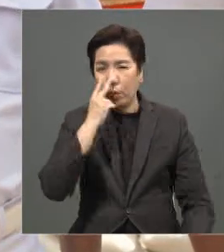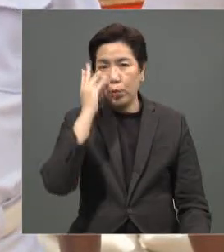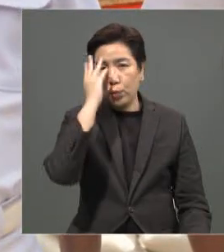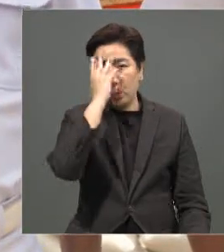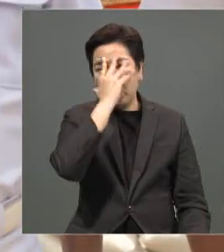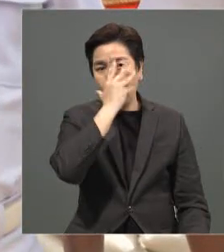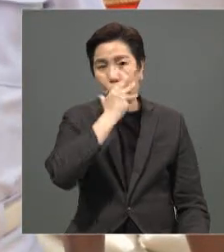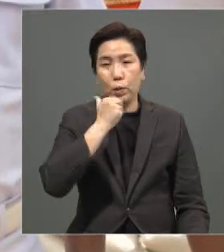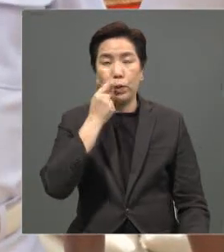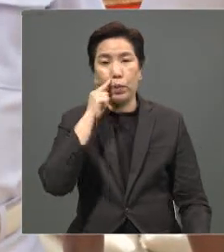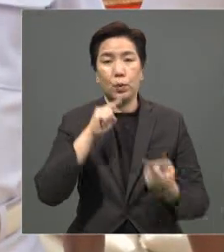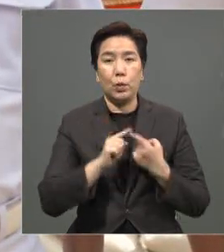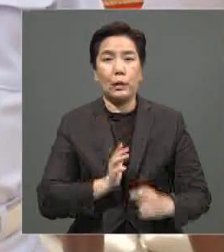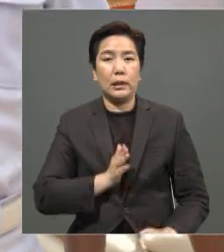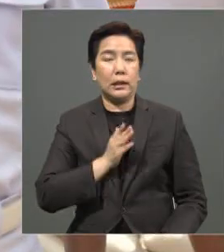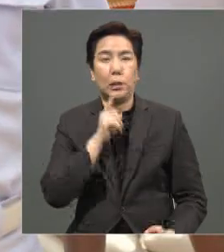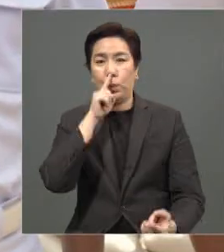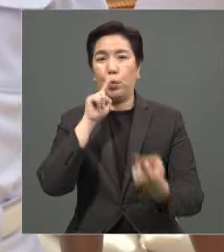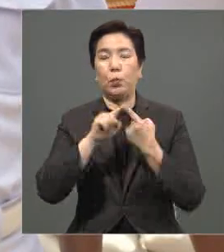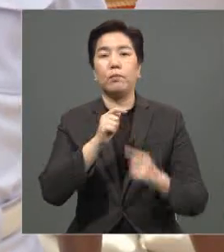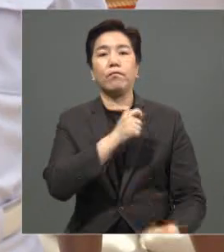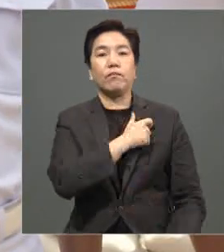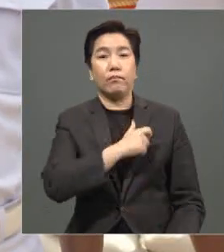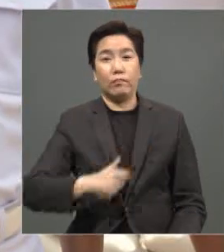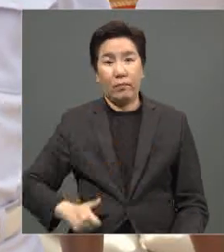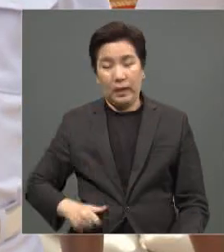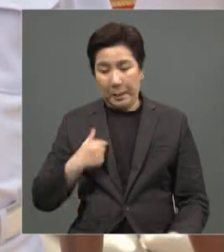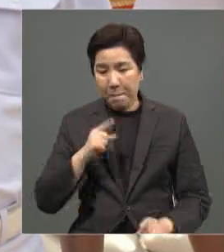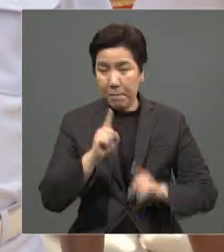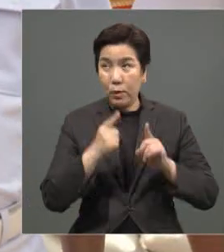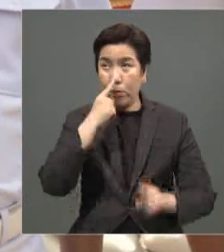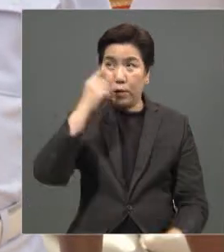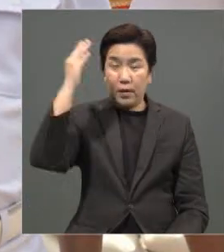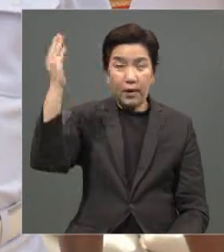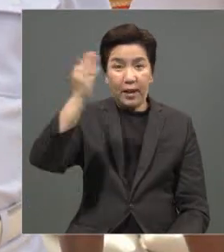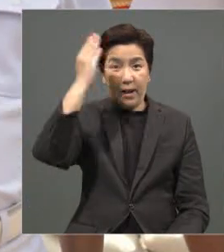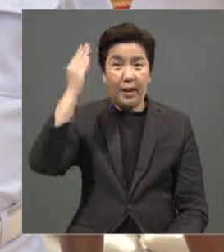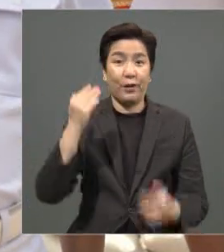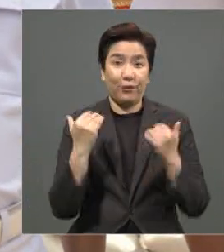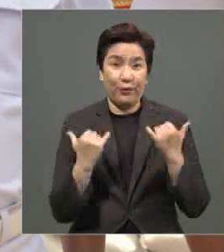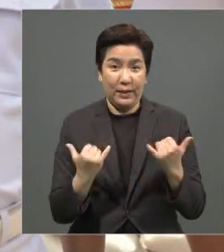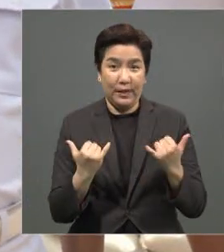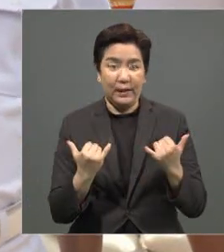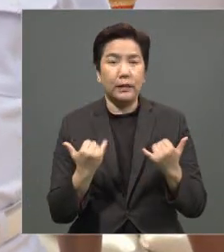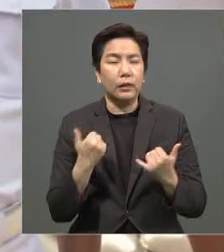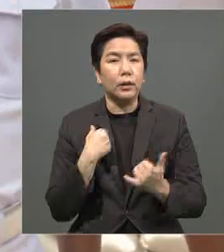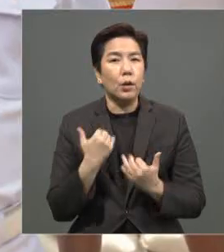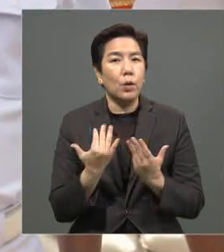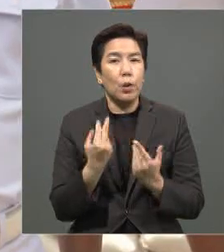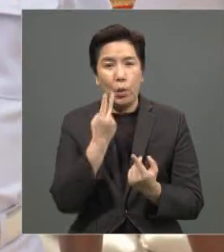และสมพระเกียรติของพระองค์ท่านจากการประเมินสภาพอากาศ ในวันนี้ก็ต้องดู